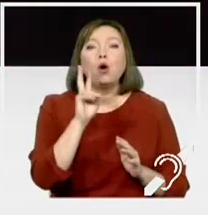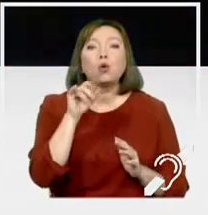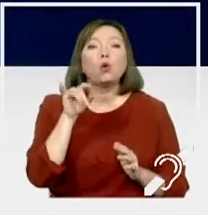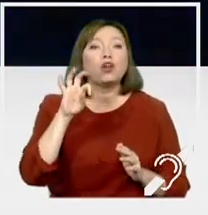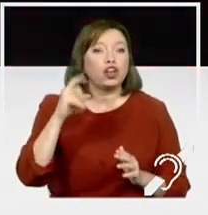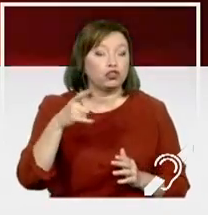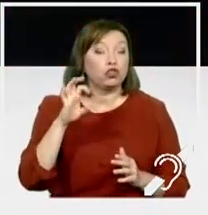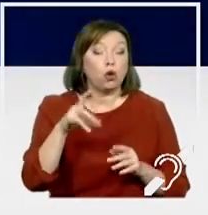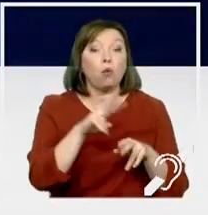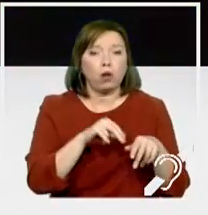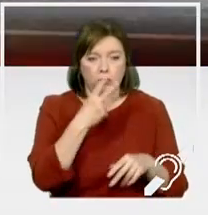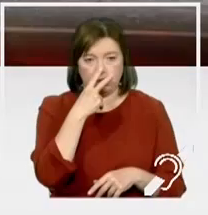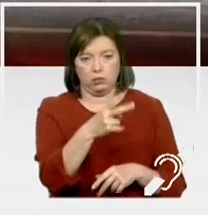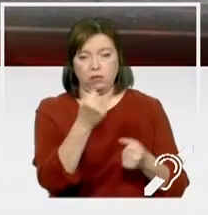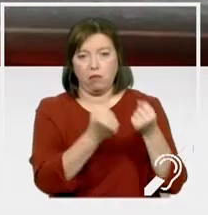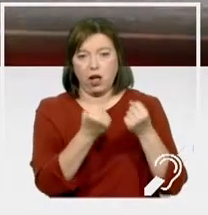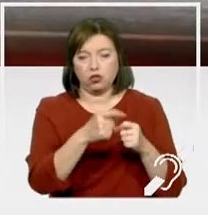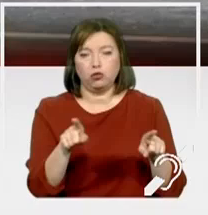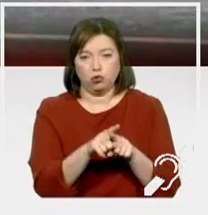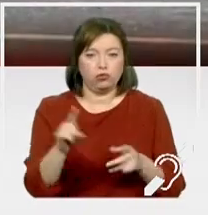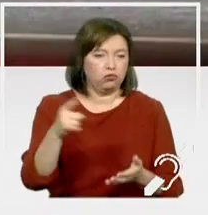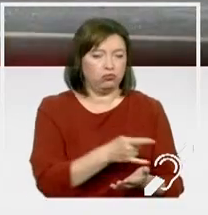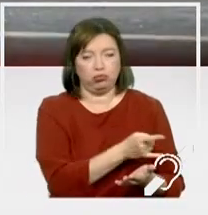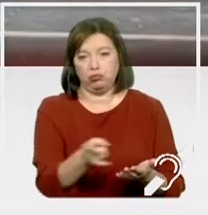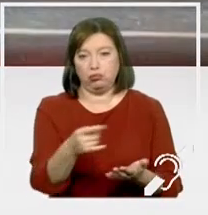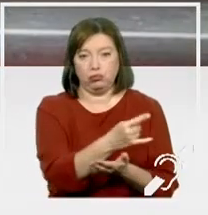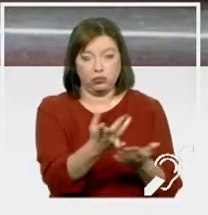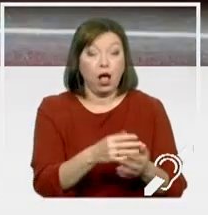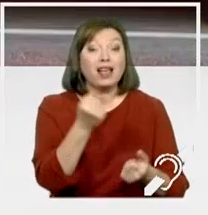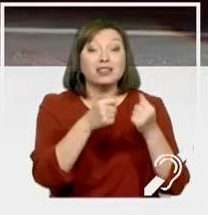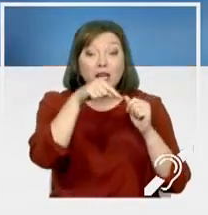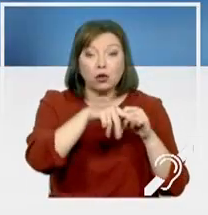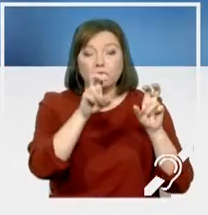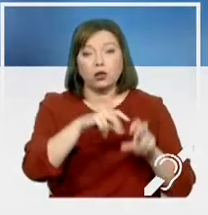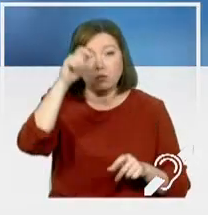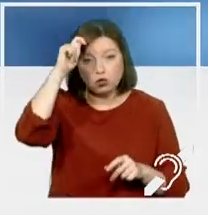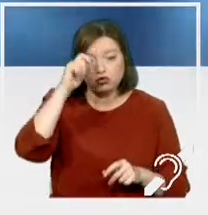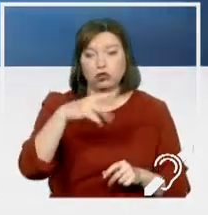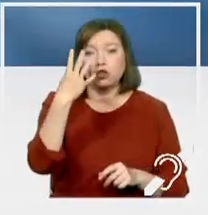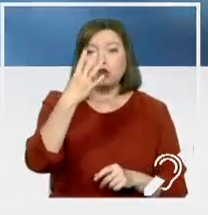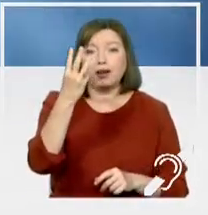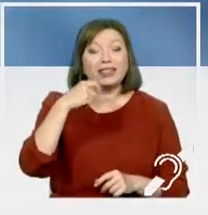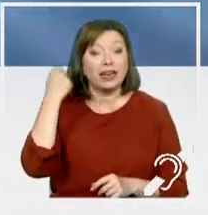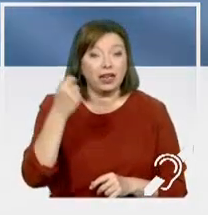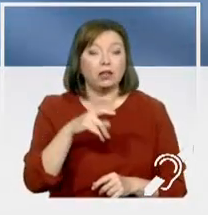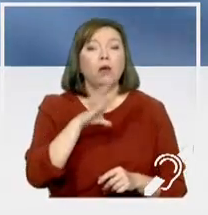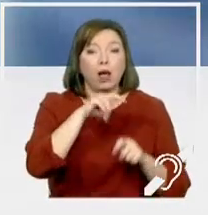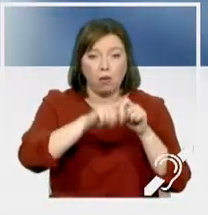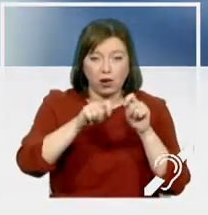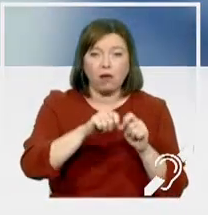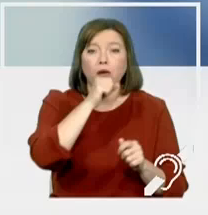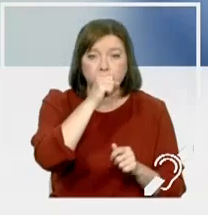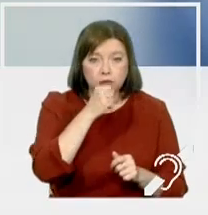de Jos Polițiștii au observat o mașină care se deplasa haotic pe drum la volan se afla un bărbat de 43 de ani a fost testat